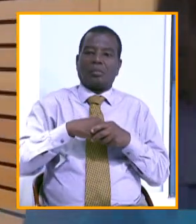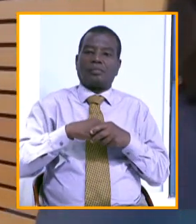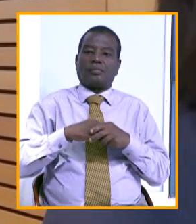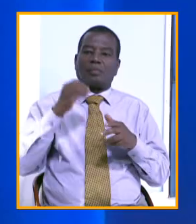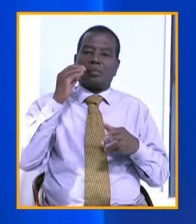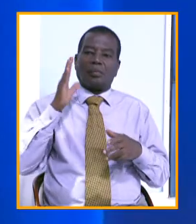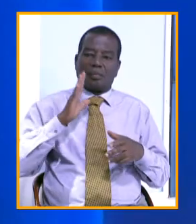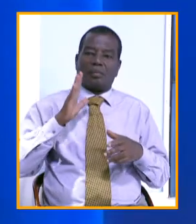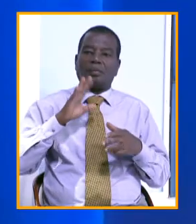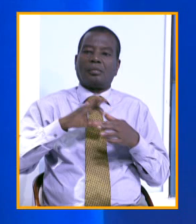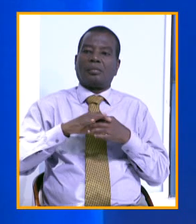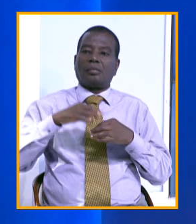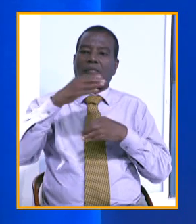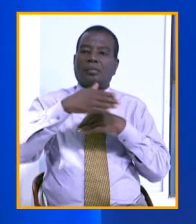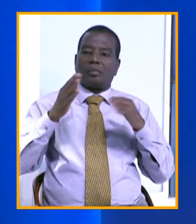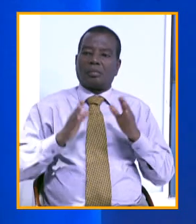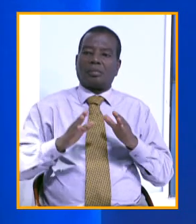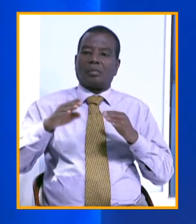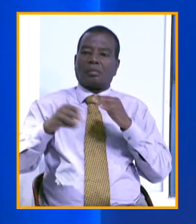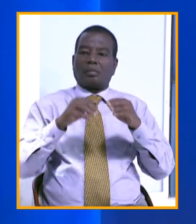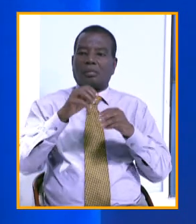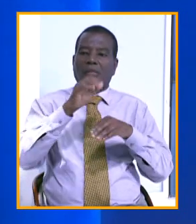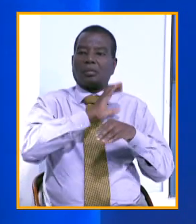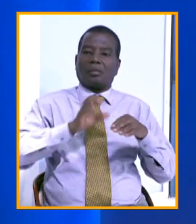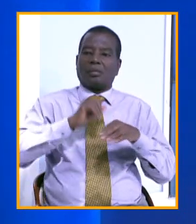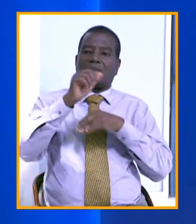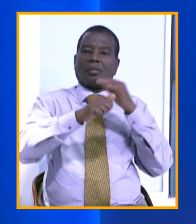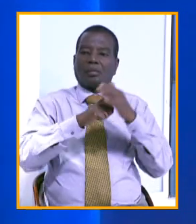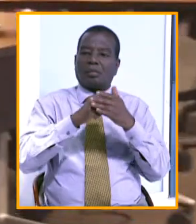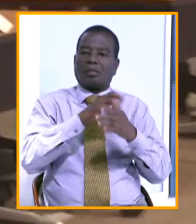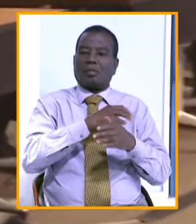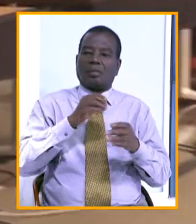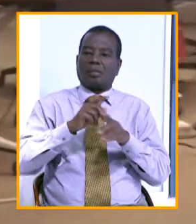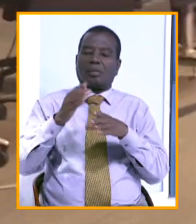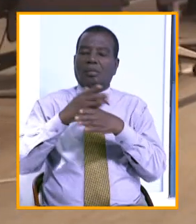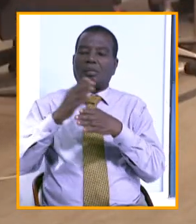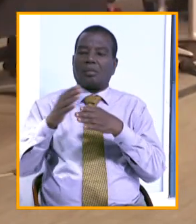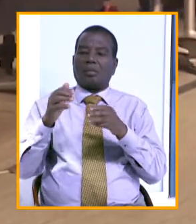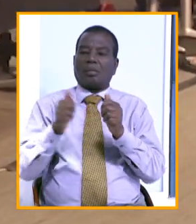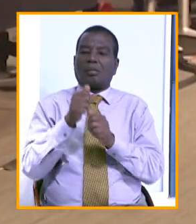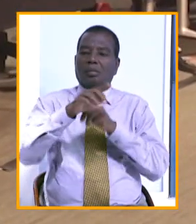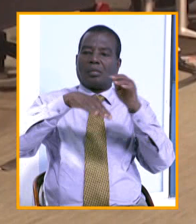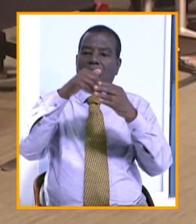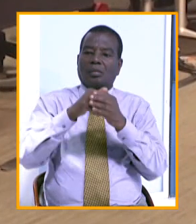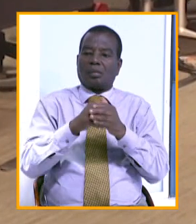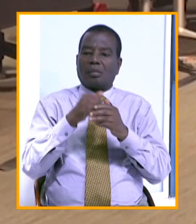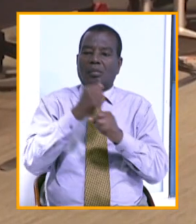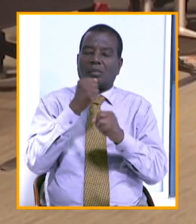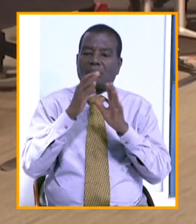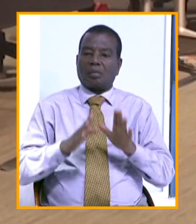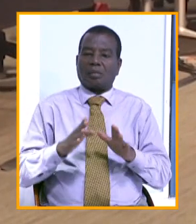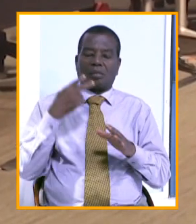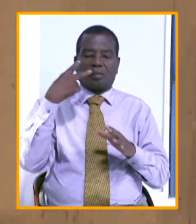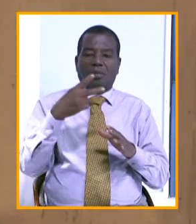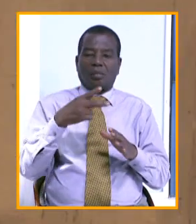conseil d'administration de la Banque mondiale. Il a partagé avec les administrateurs de la Banque mondiale